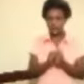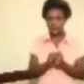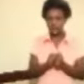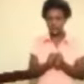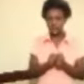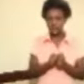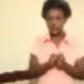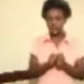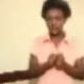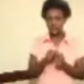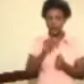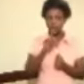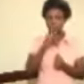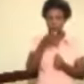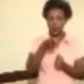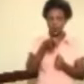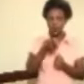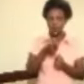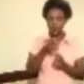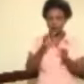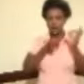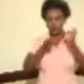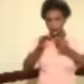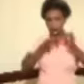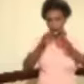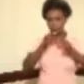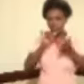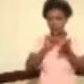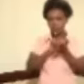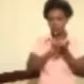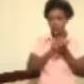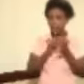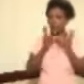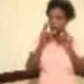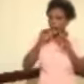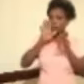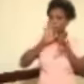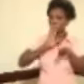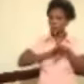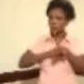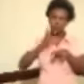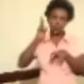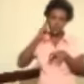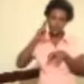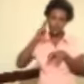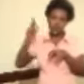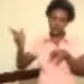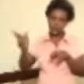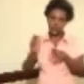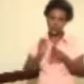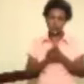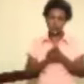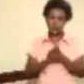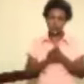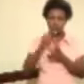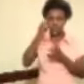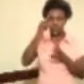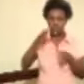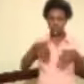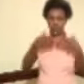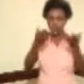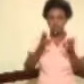c'est vraiment complication que gagne la Constitution en ce qui concerne la procédure d'amendement. C'est